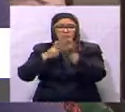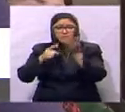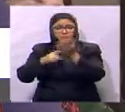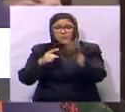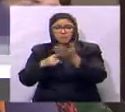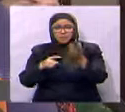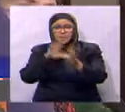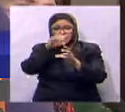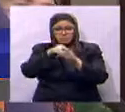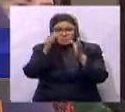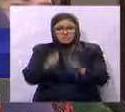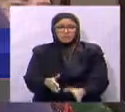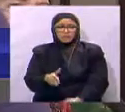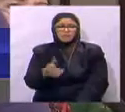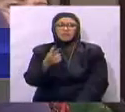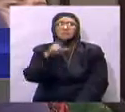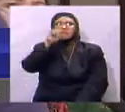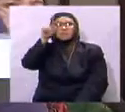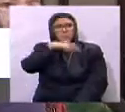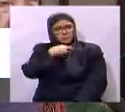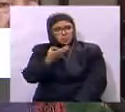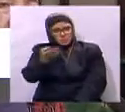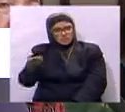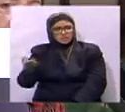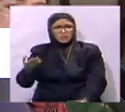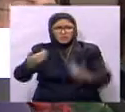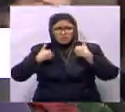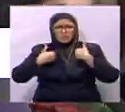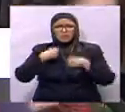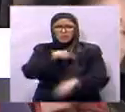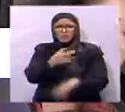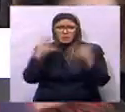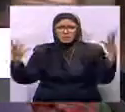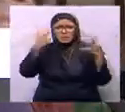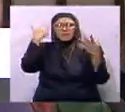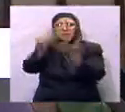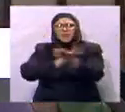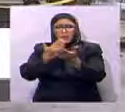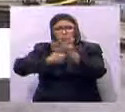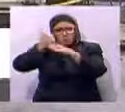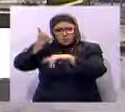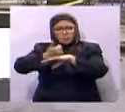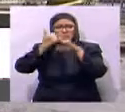Rumah rugi, banyak-banyak rugi. Banyak juga. Lu baru buat, tengok. Baru buat.